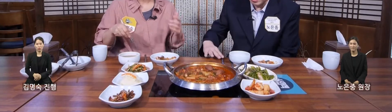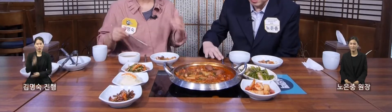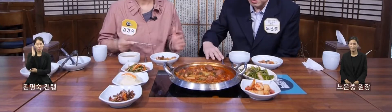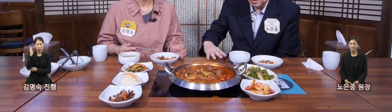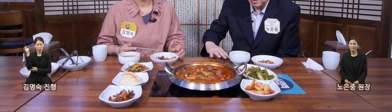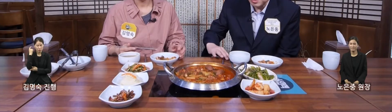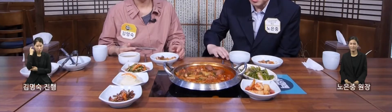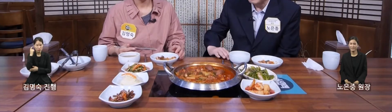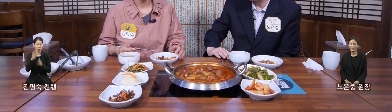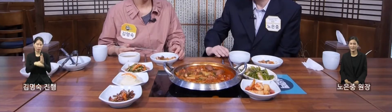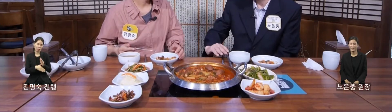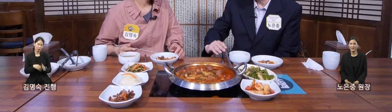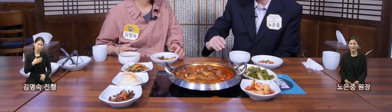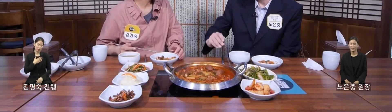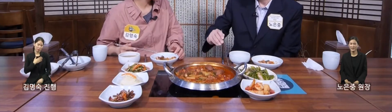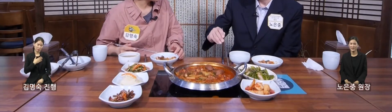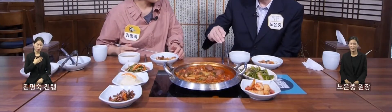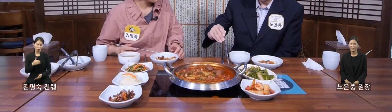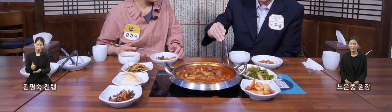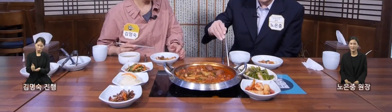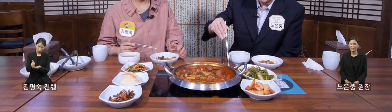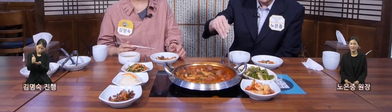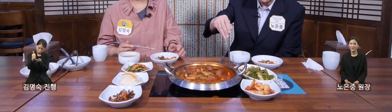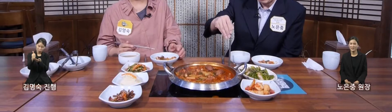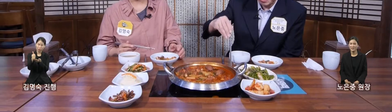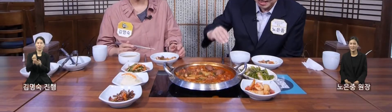들으면서 순간 와 너무 존경스럽다.